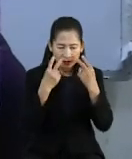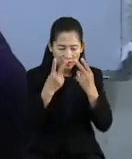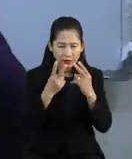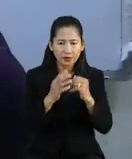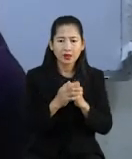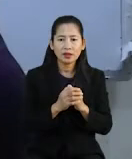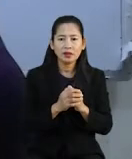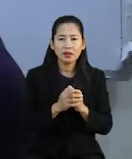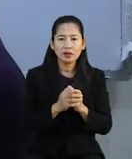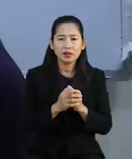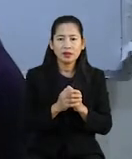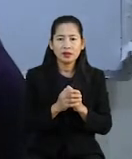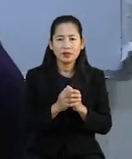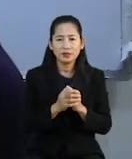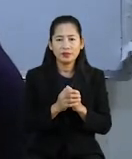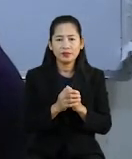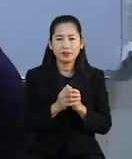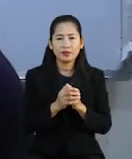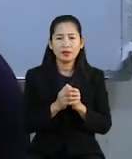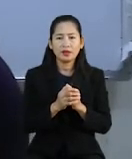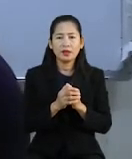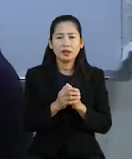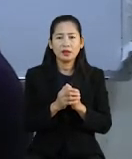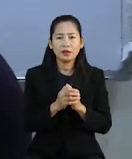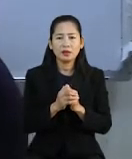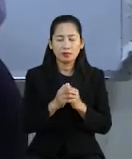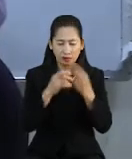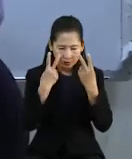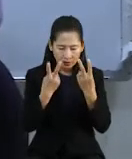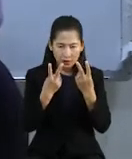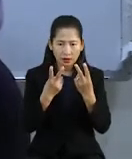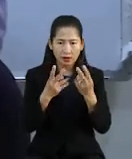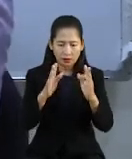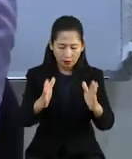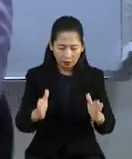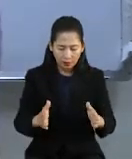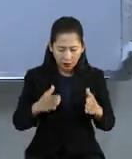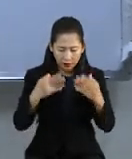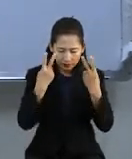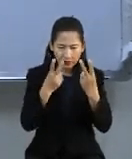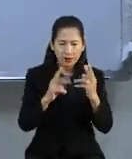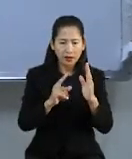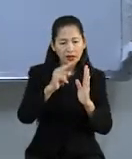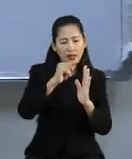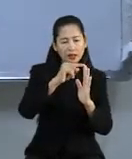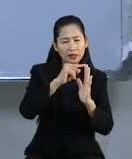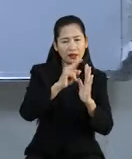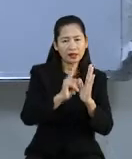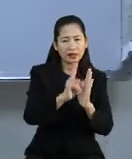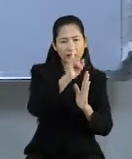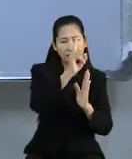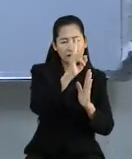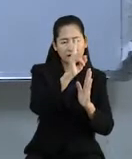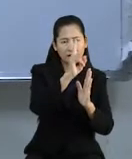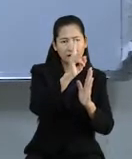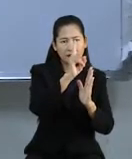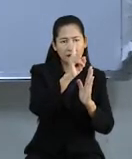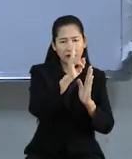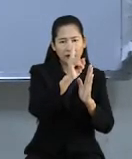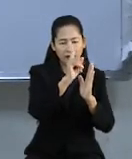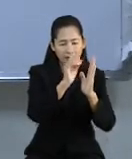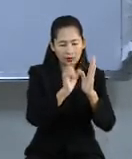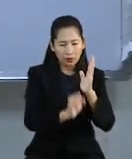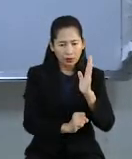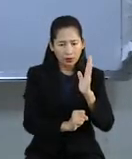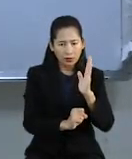pruin nó con nhé chẳng pruin bị cào lăng từ lớn này chả hai nông ca mưa phăng con từ sầm co thả khang lơ cái áo chung hệ từ khang trướng khang cào